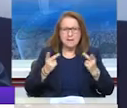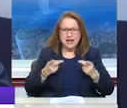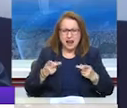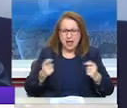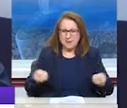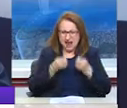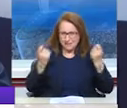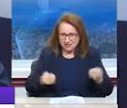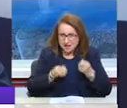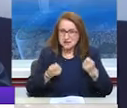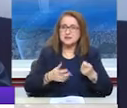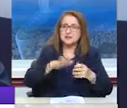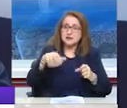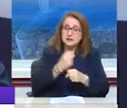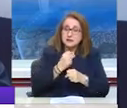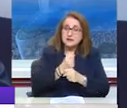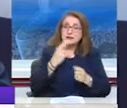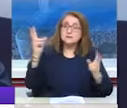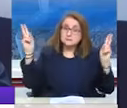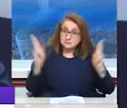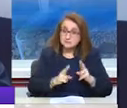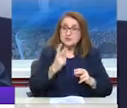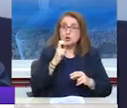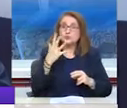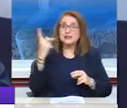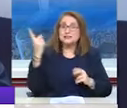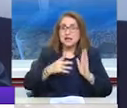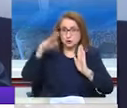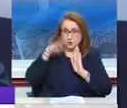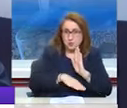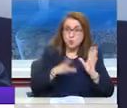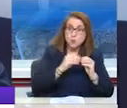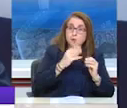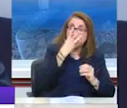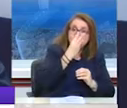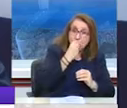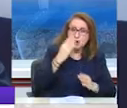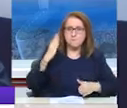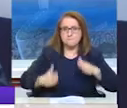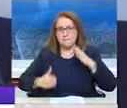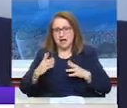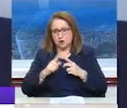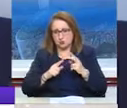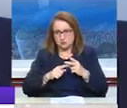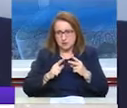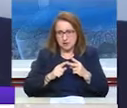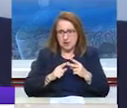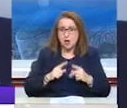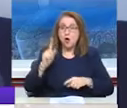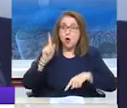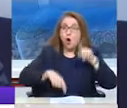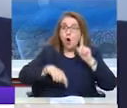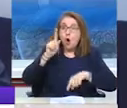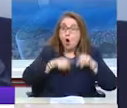αυτοαπασχολουμένων περιόδου απασχόλησης μηνός Φεβρουαρίου και Μαρτίου σε όσους από τους παραπάνω θελήσουν